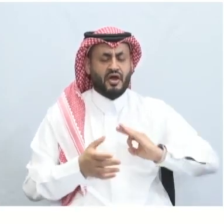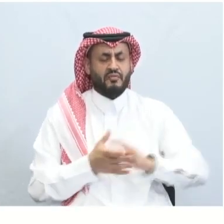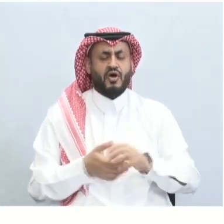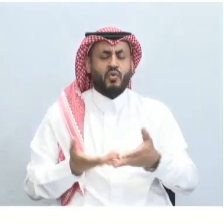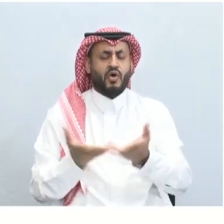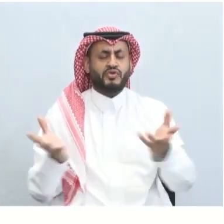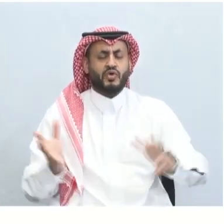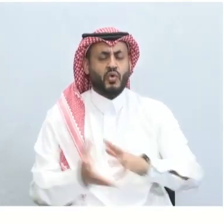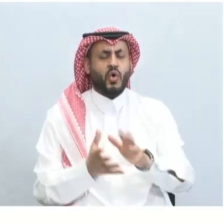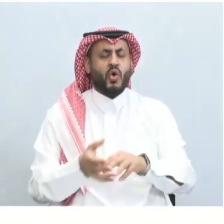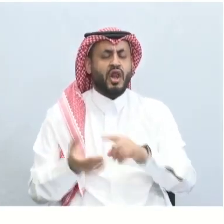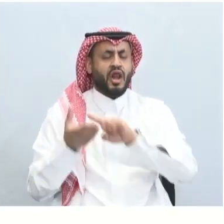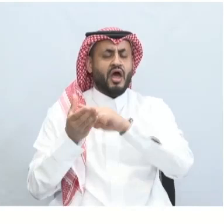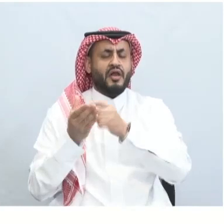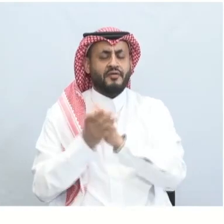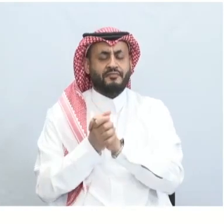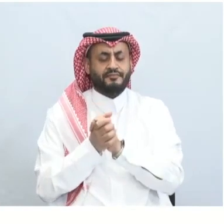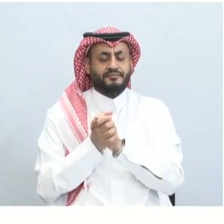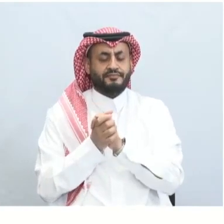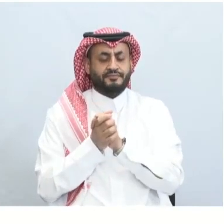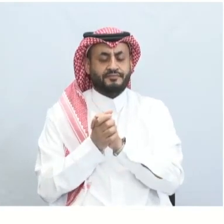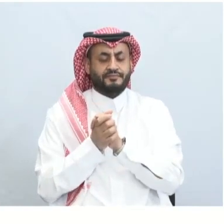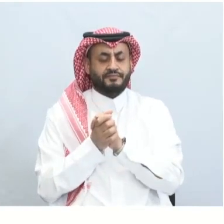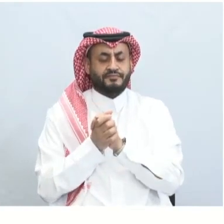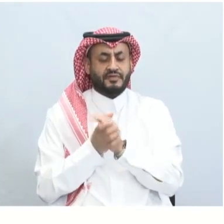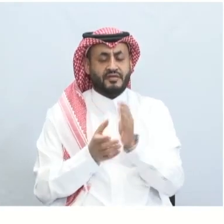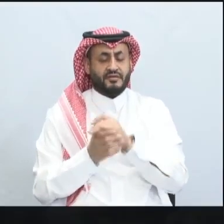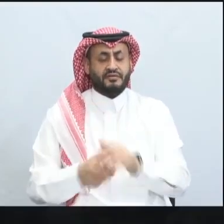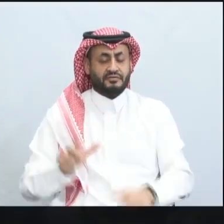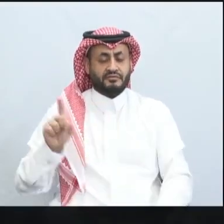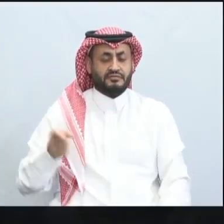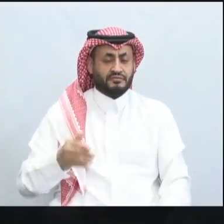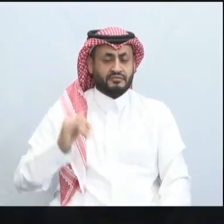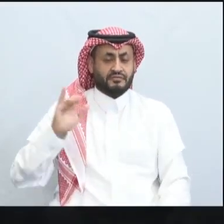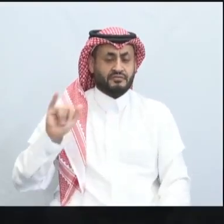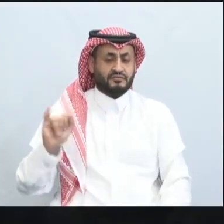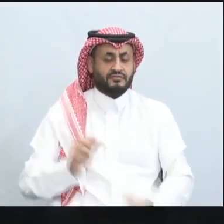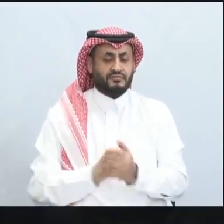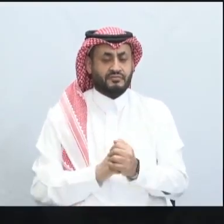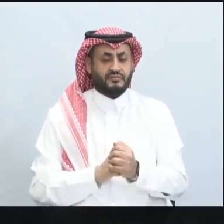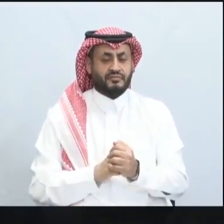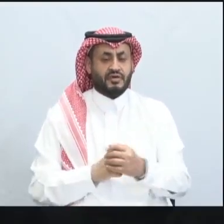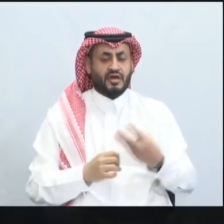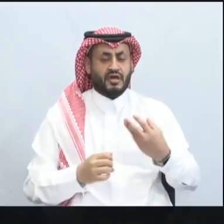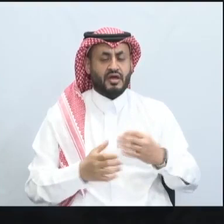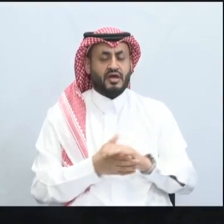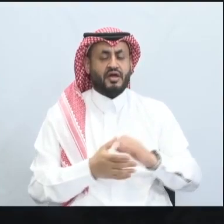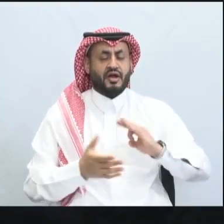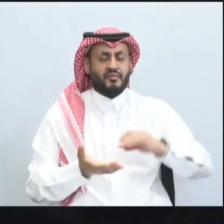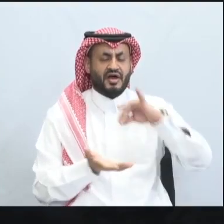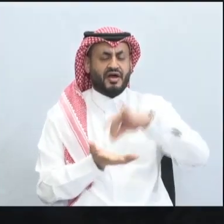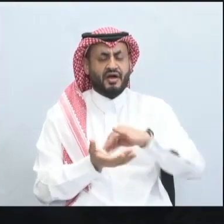الخلق ذ الرحمه الواسعه لجميع الخلق اما الرحيم فهي رحمه خاصه لعباده